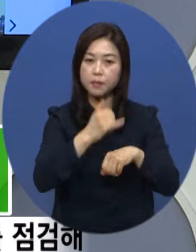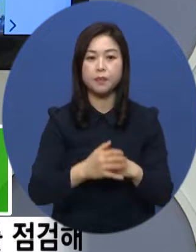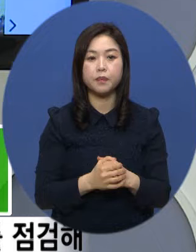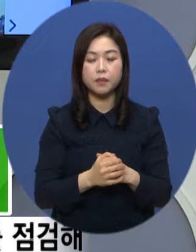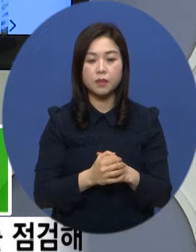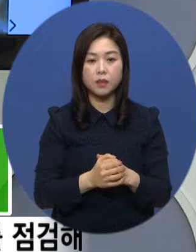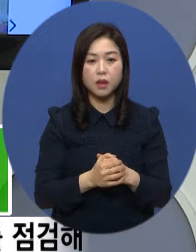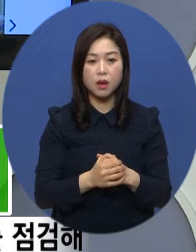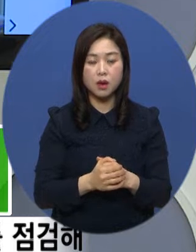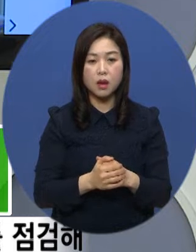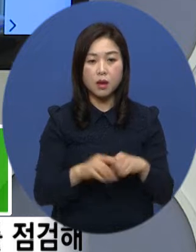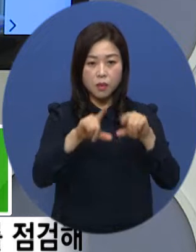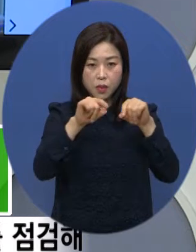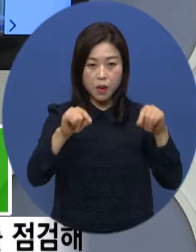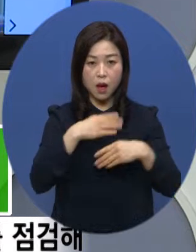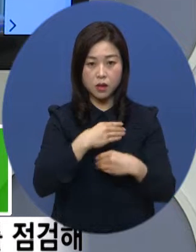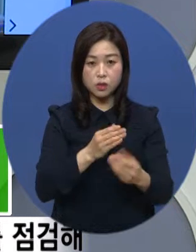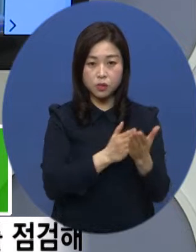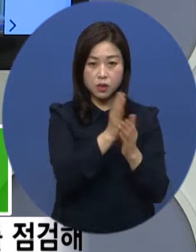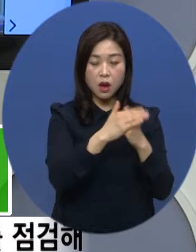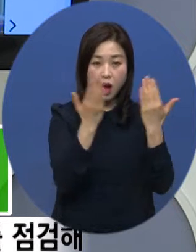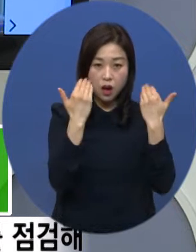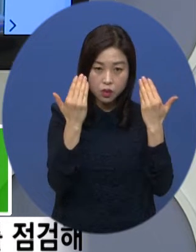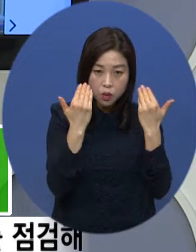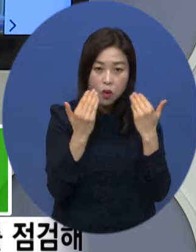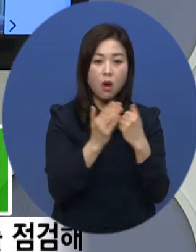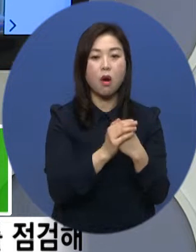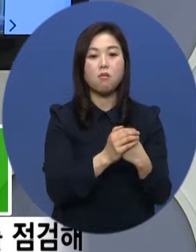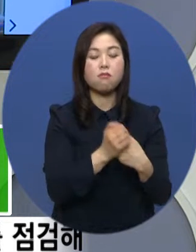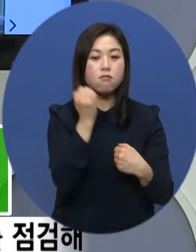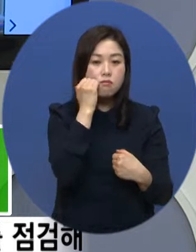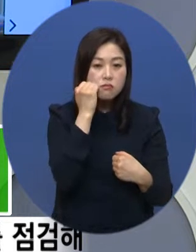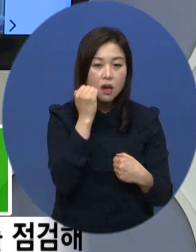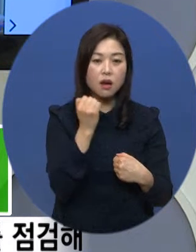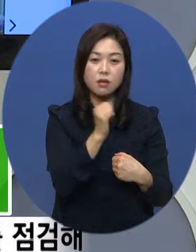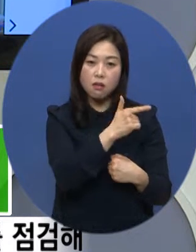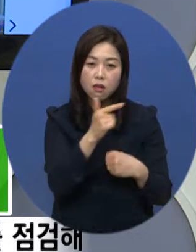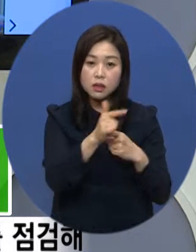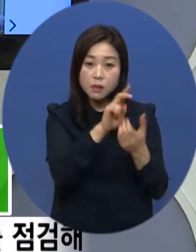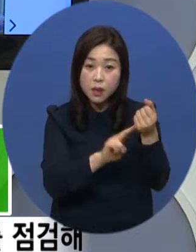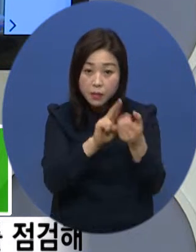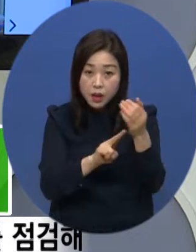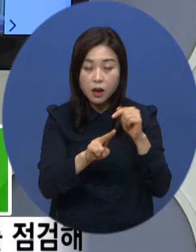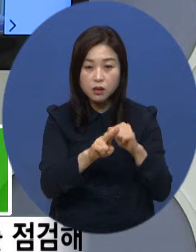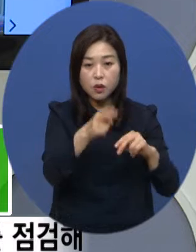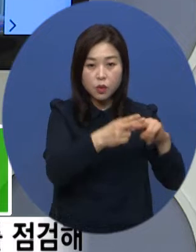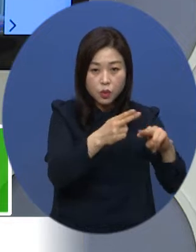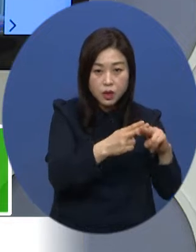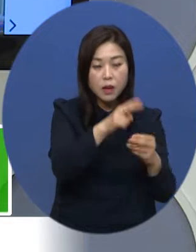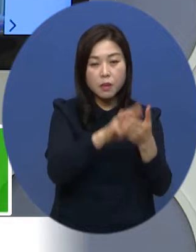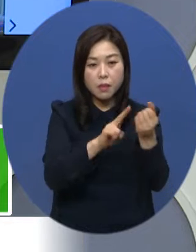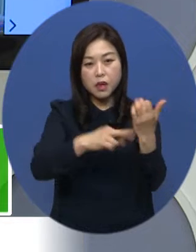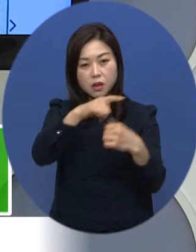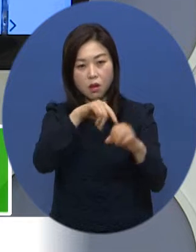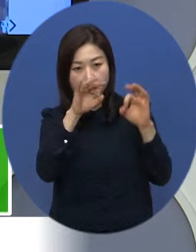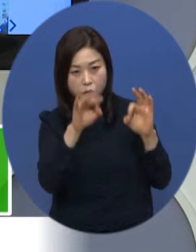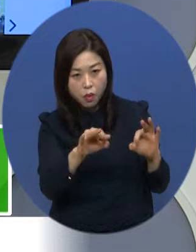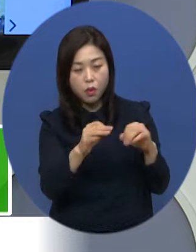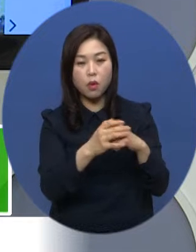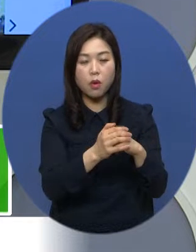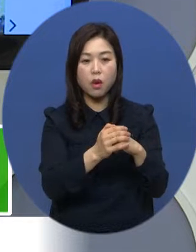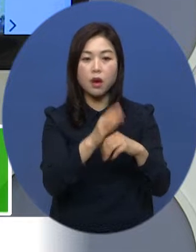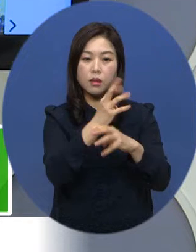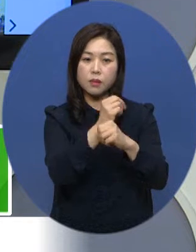제품안전 분야는 학교 매점 분식점 등 조리 판매업소 의 위생 관리 상태를 점검해 유통기한 경과 된